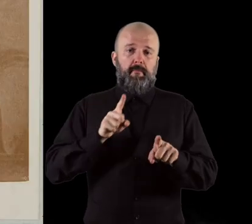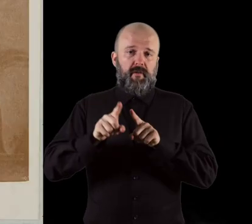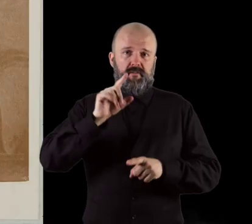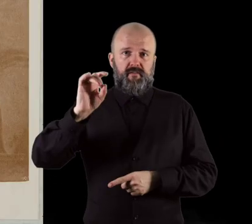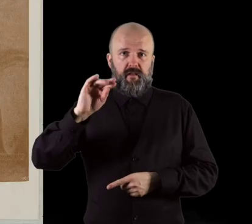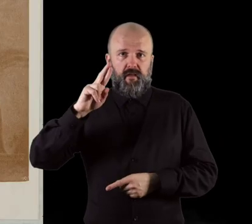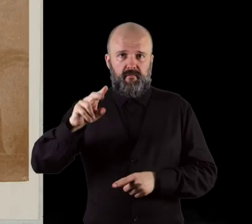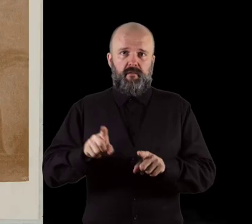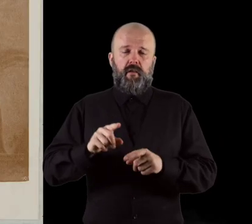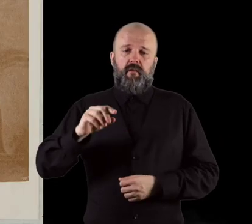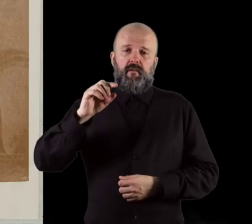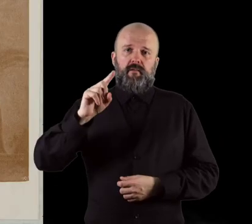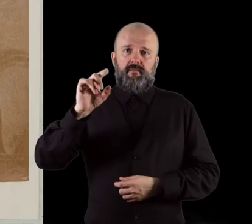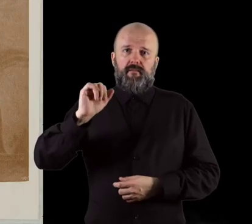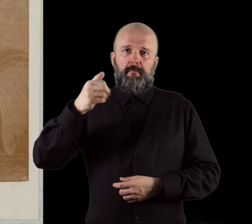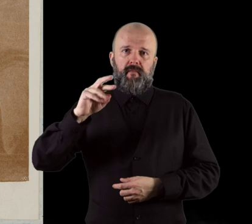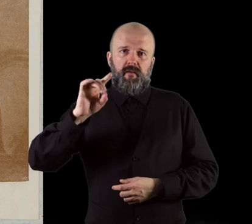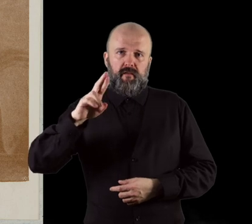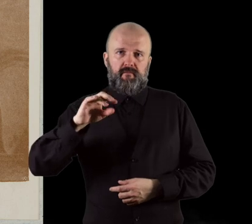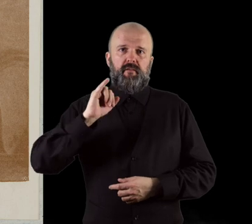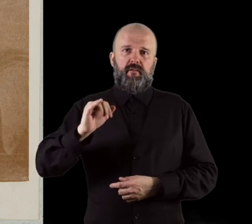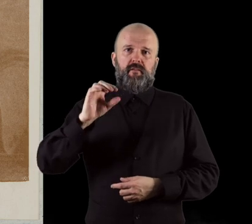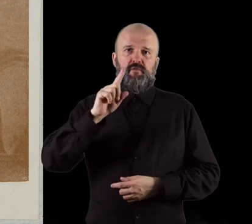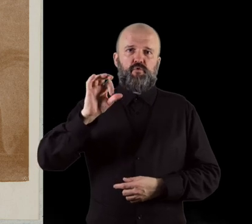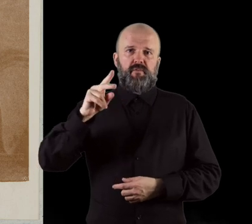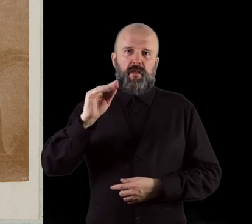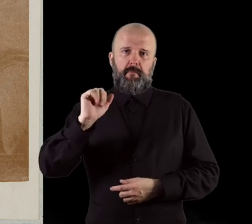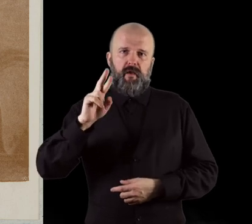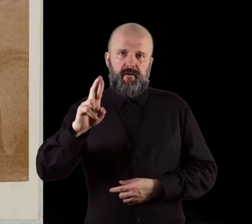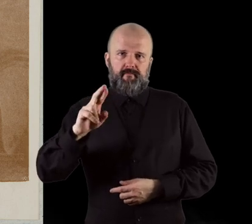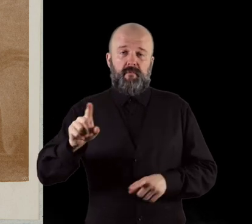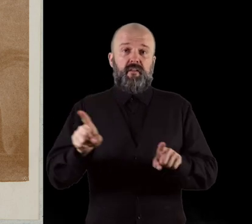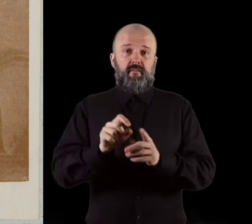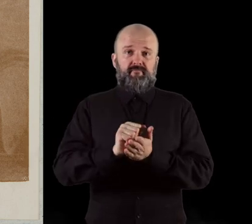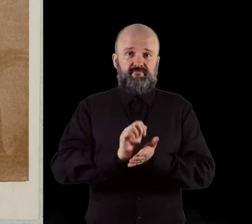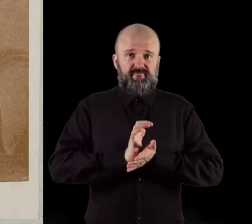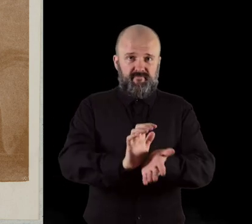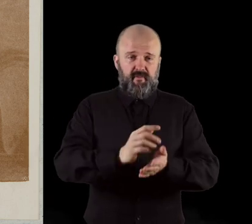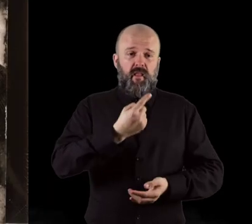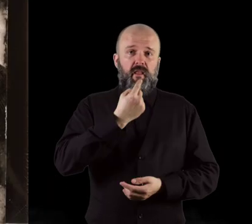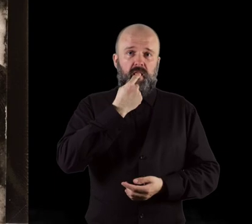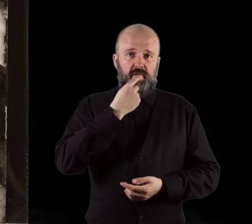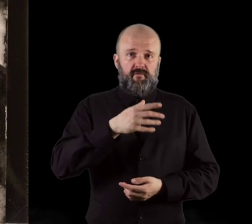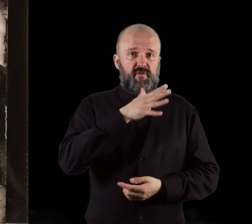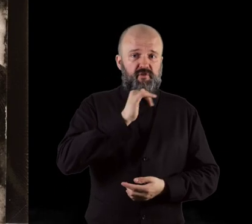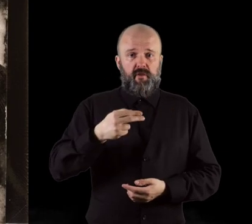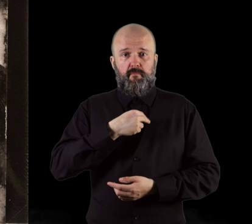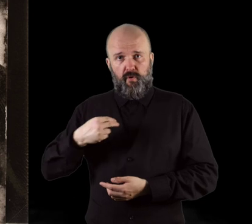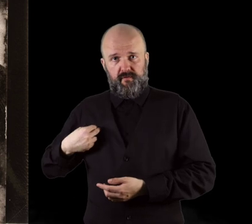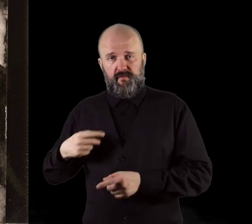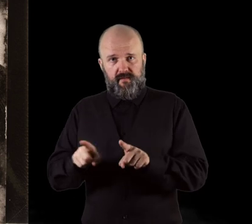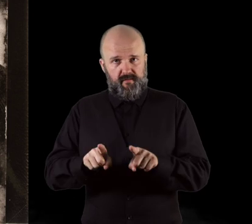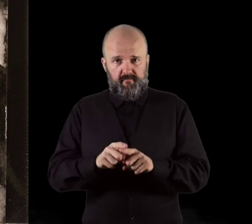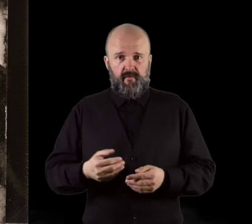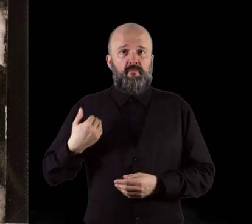Asch, bracia Zingerowie, Alter Kacyzne, Icyk Manger i Abraham Suckever. Wychodziła prasa w języku jidysz i polskim, na przykład Der Moment, Heint i